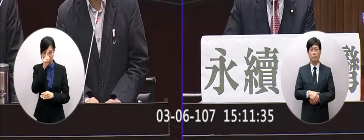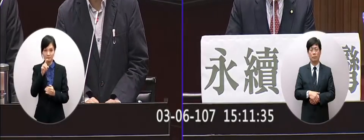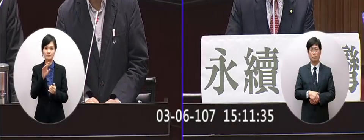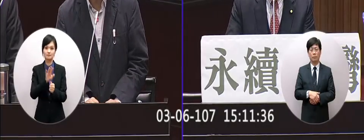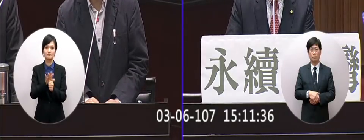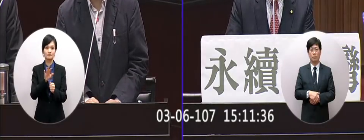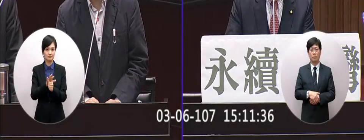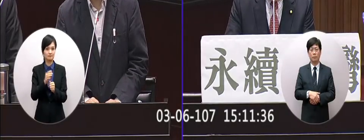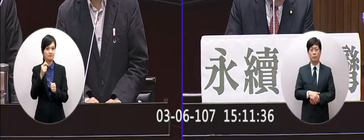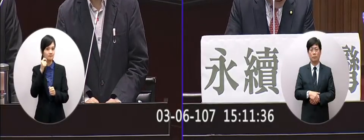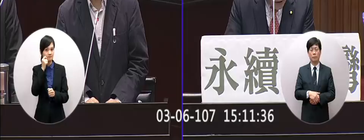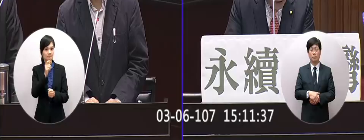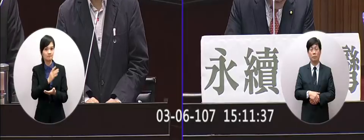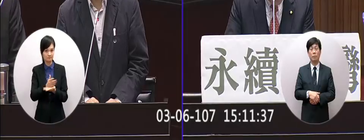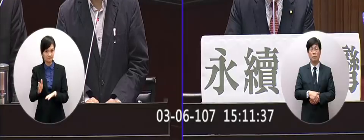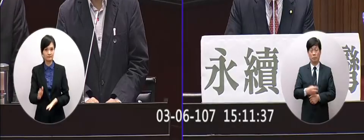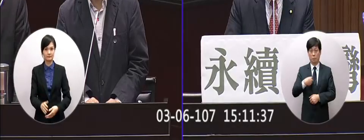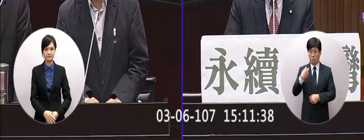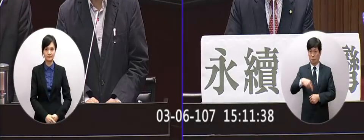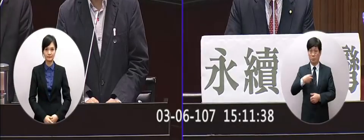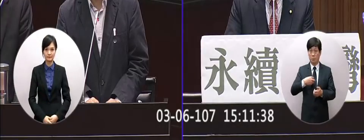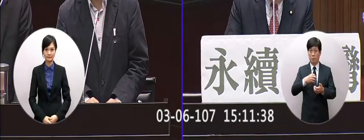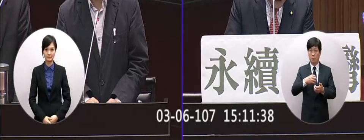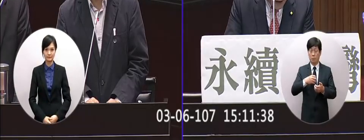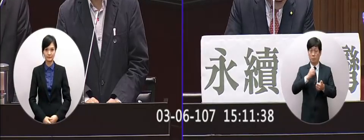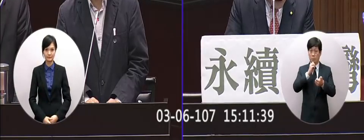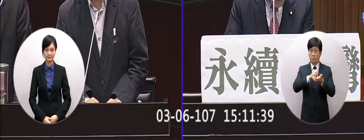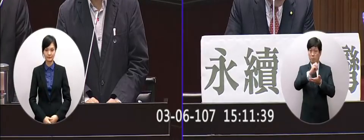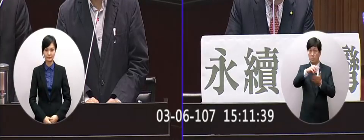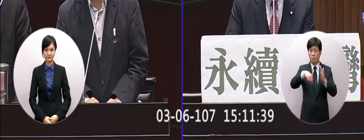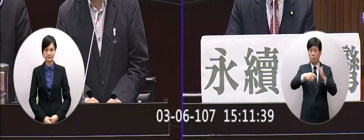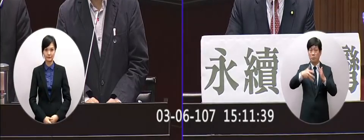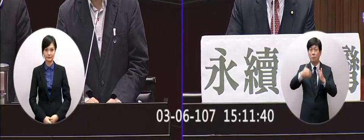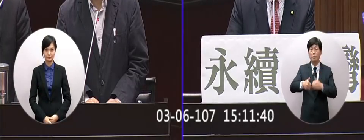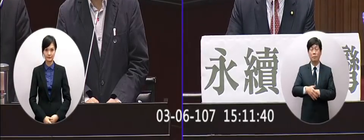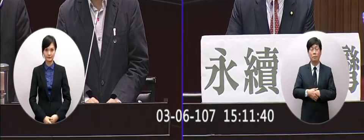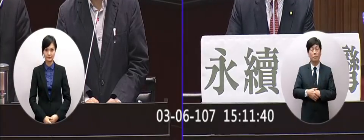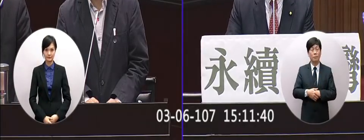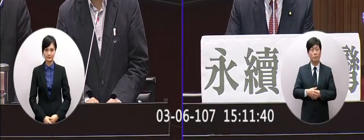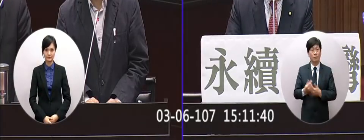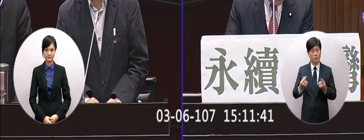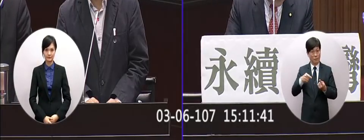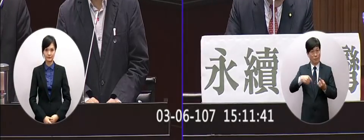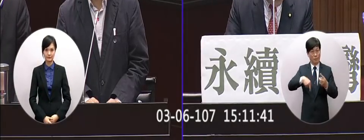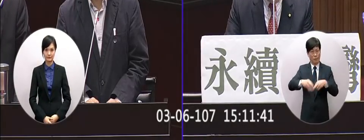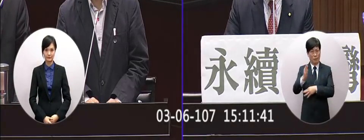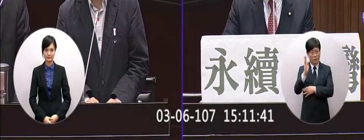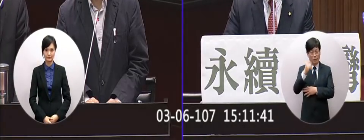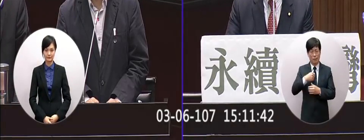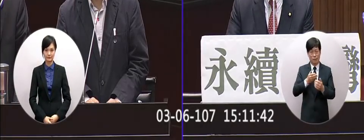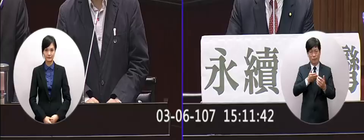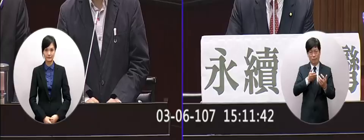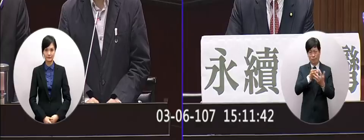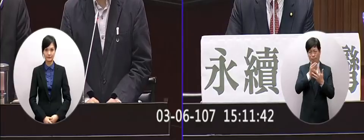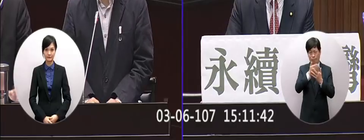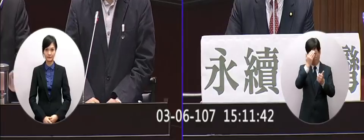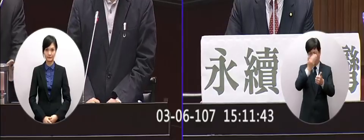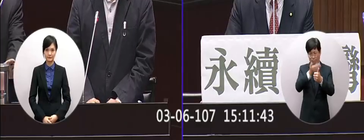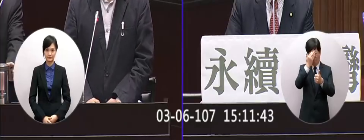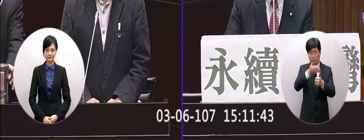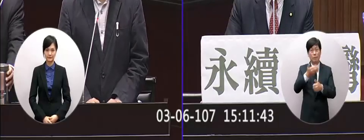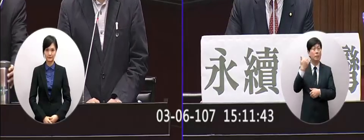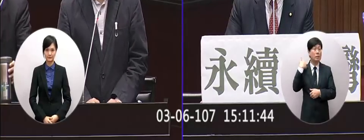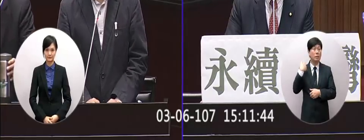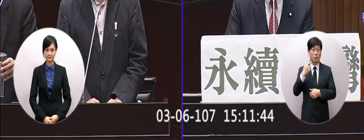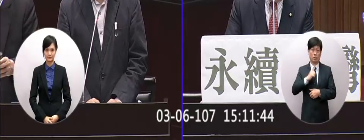谢委员的关心。 那我要跟部长报告，那个院长报告一下，就是有关于这些行政的干扰哈。那过去你